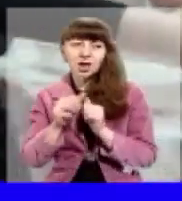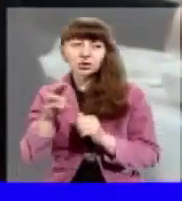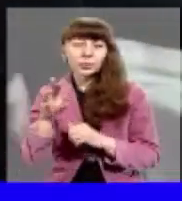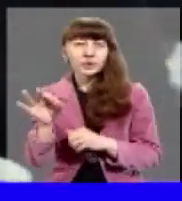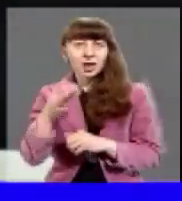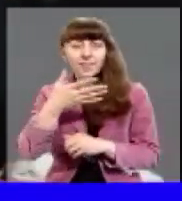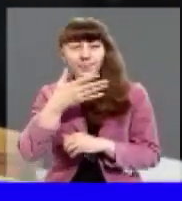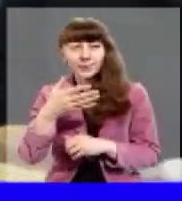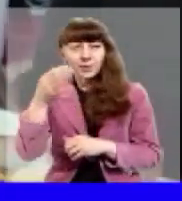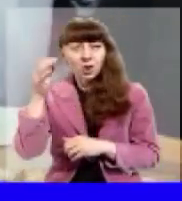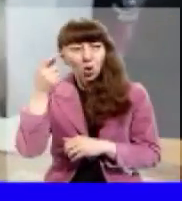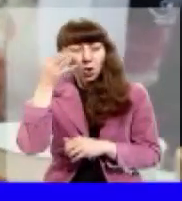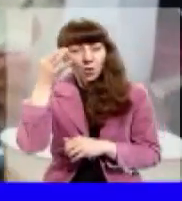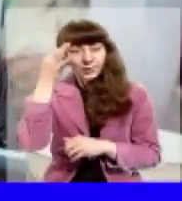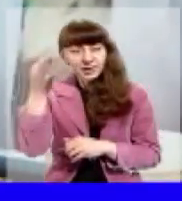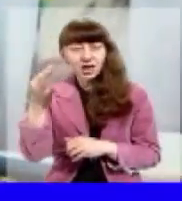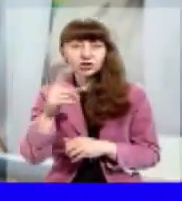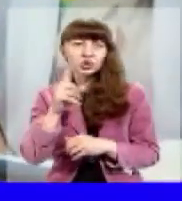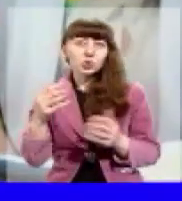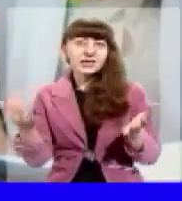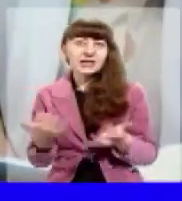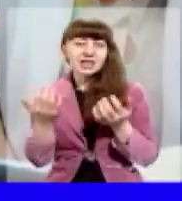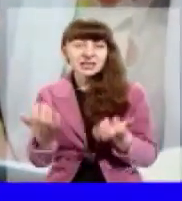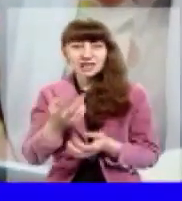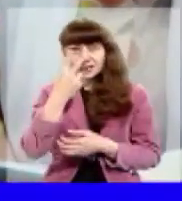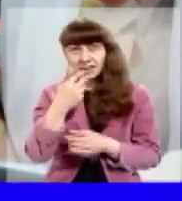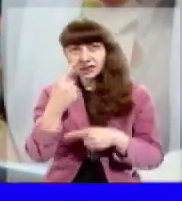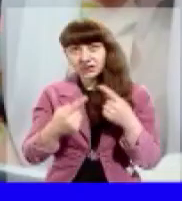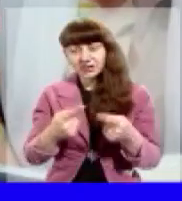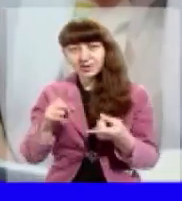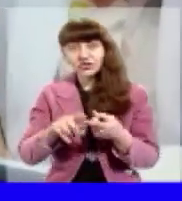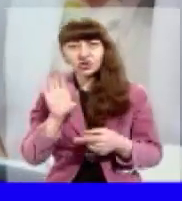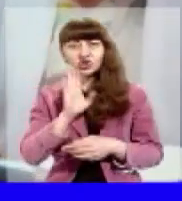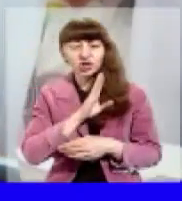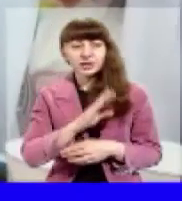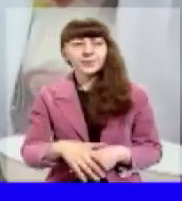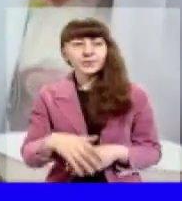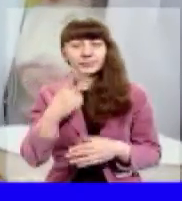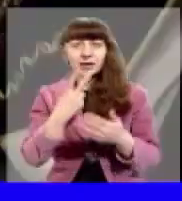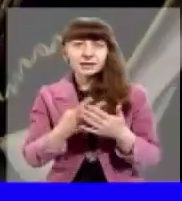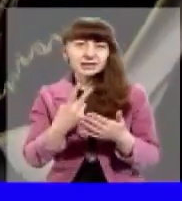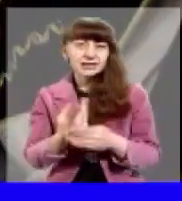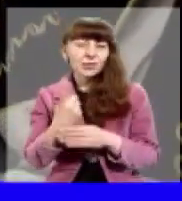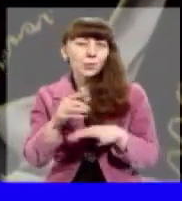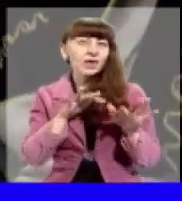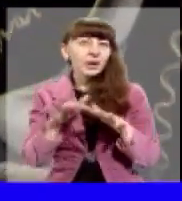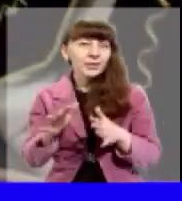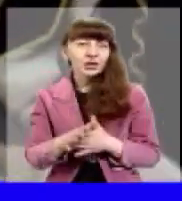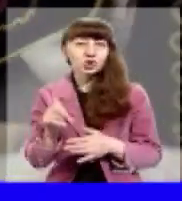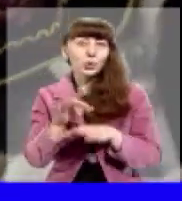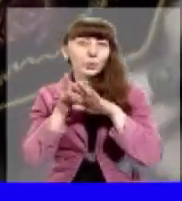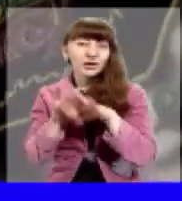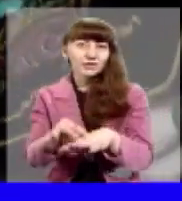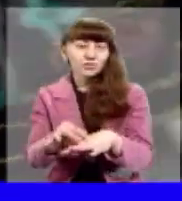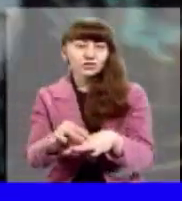при этом не забывая вносить свой вклад в сохранение традиций и культуры Казахстана. Доказательство тому мероприятие, что проходит